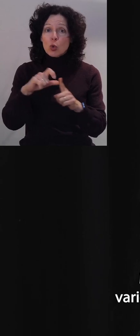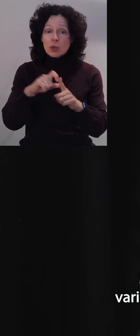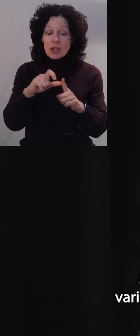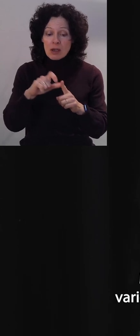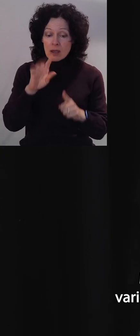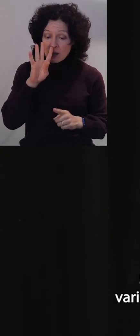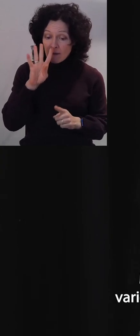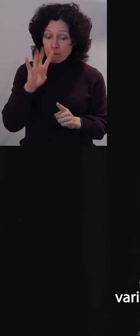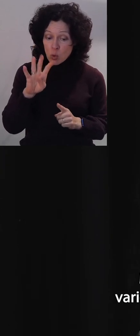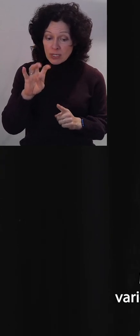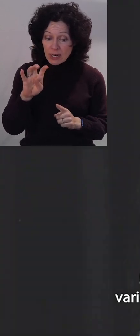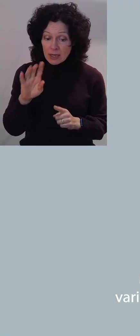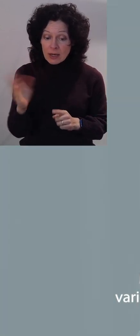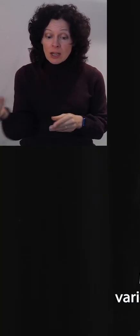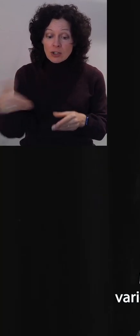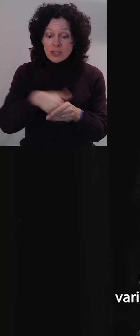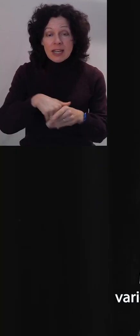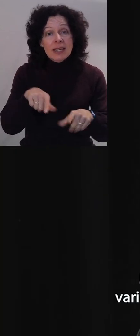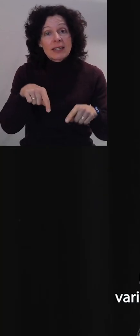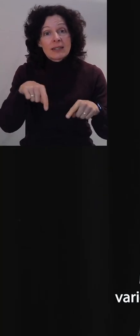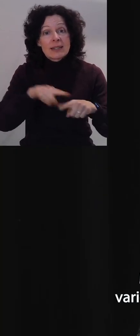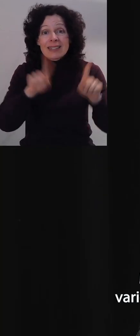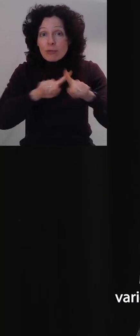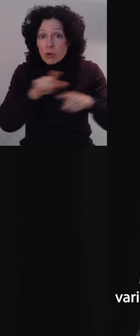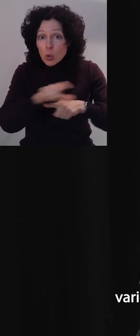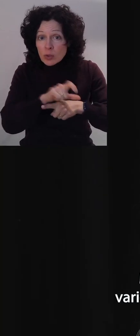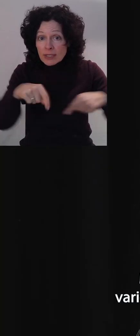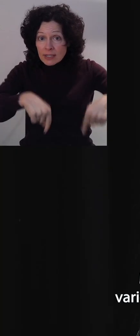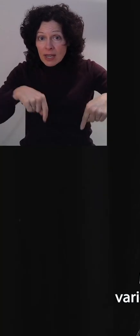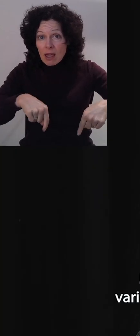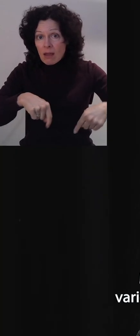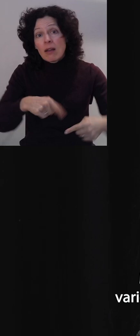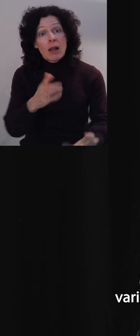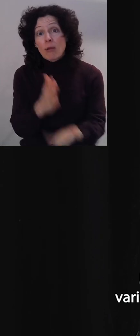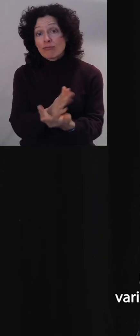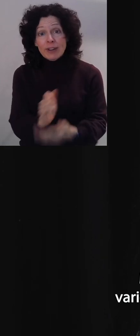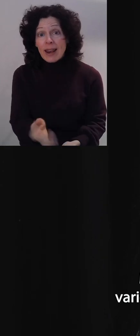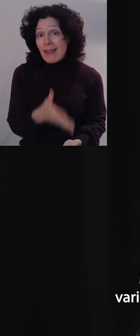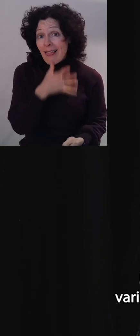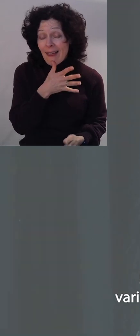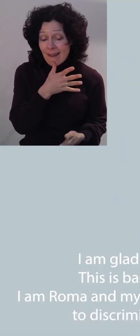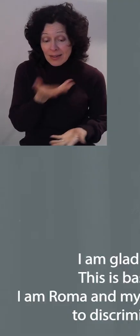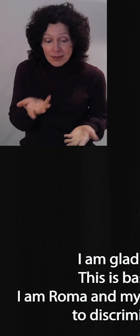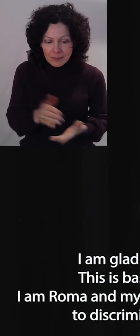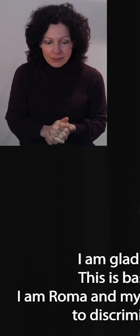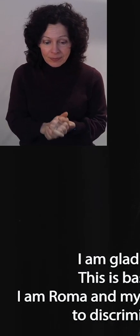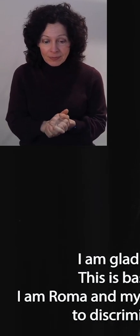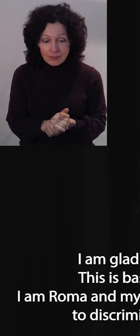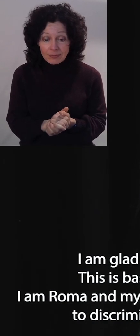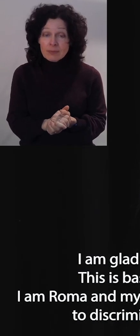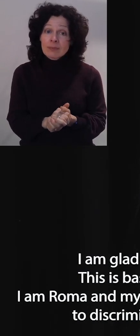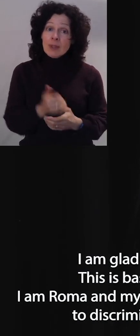je 14 roků, chodí na všelijaký kroužky, co se dá tady a jsem ráda.